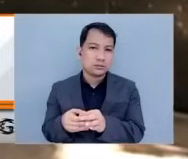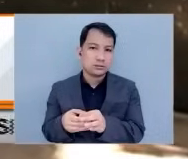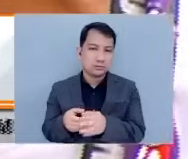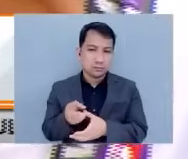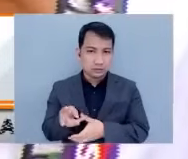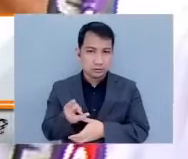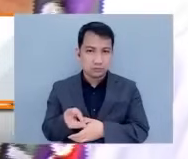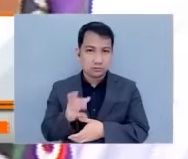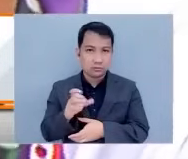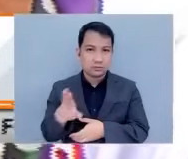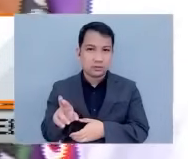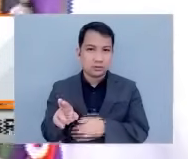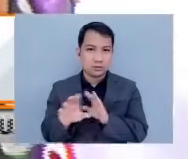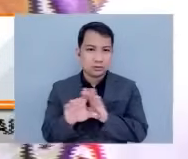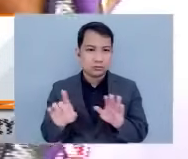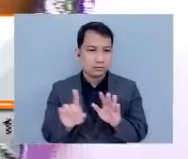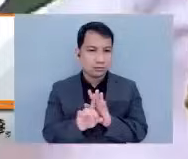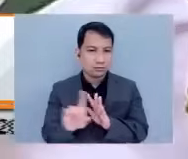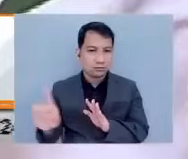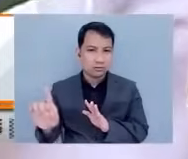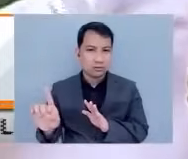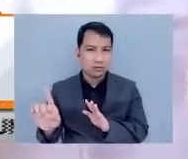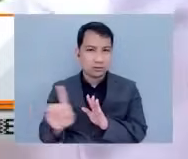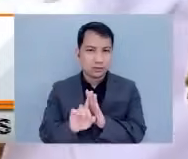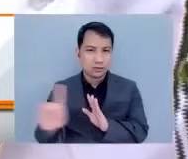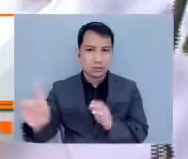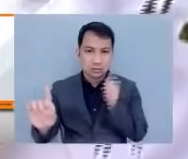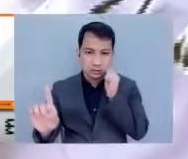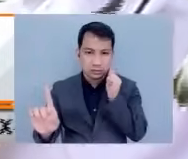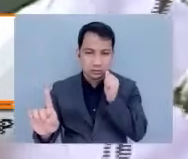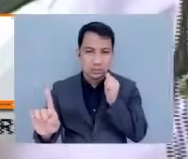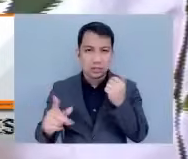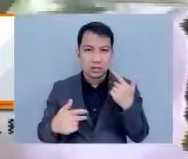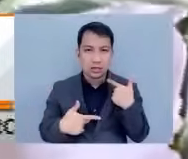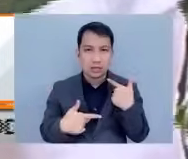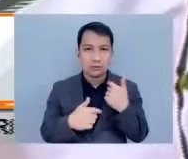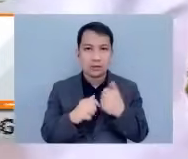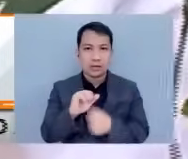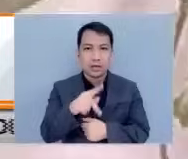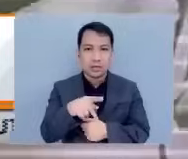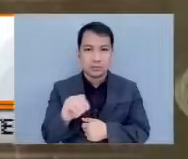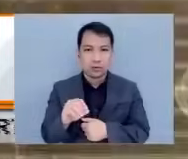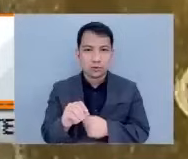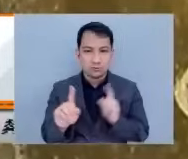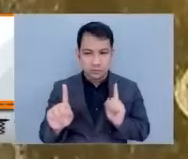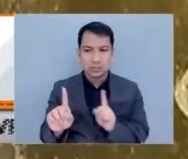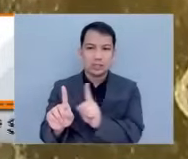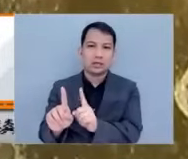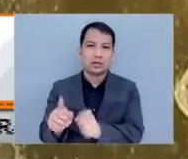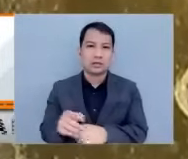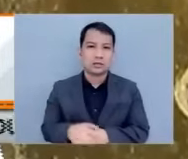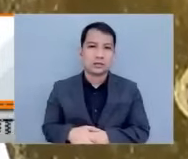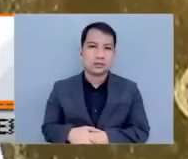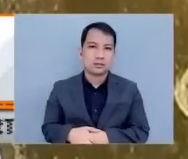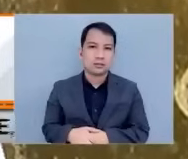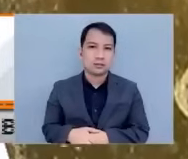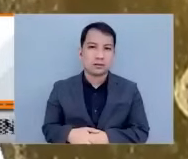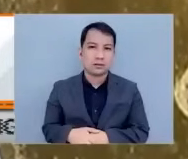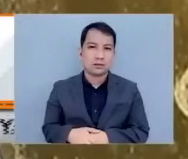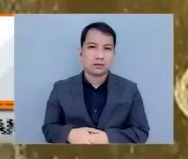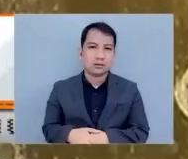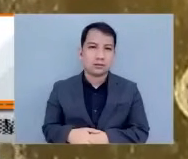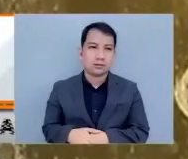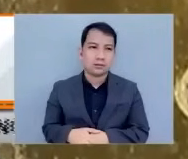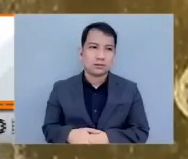niya, nakita raw niyang papalayo ang babae, bit-bit ang kanyang apo. Kaya hinabol na niya ito. Saan mo dadalhin yung bata? Dadalhin ko